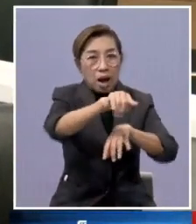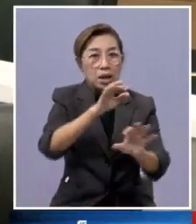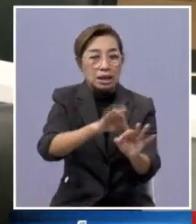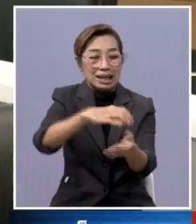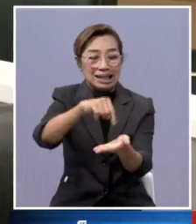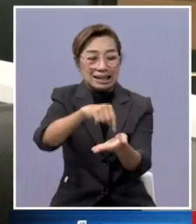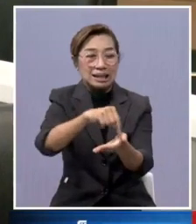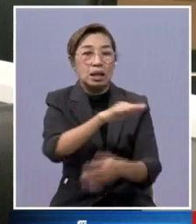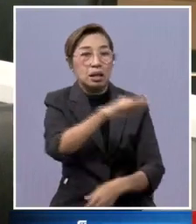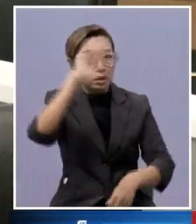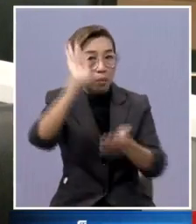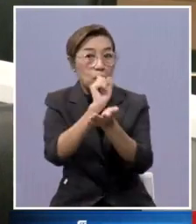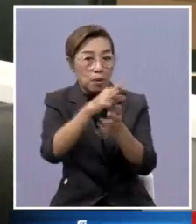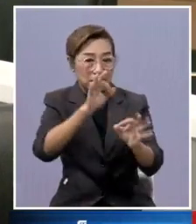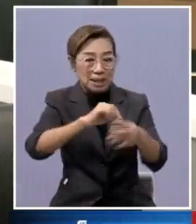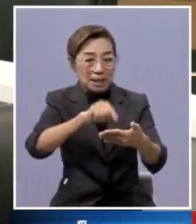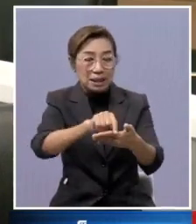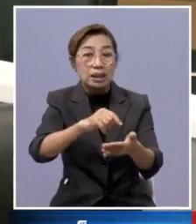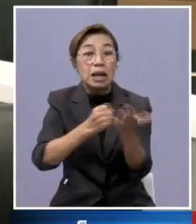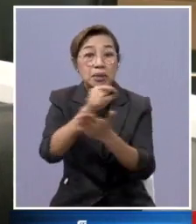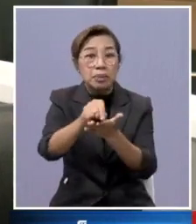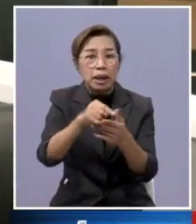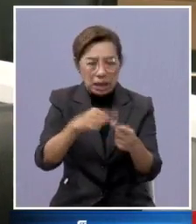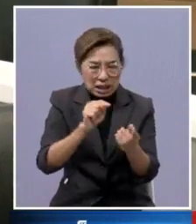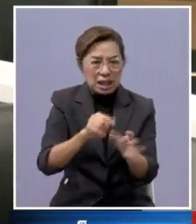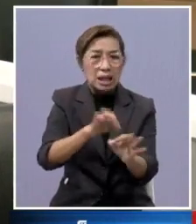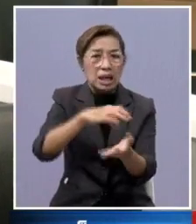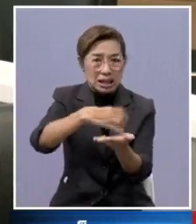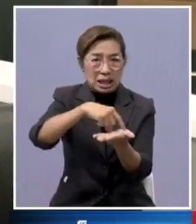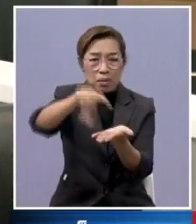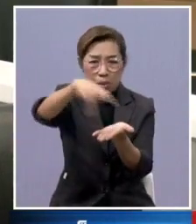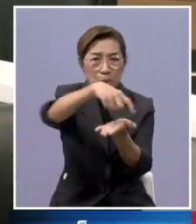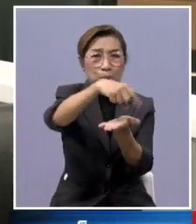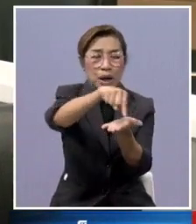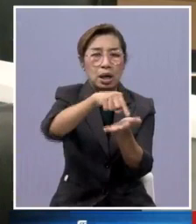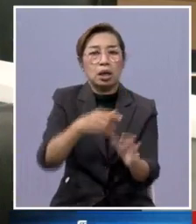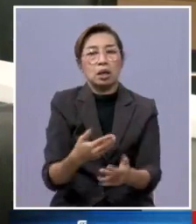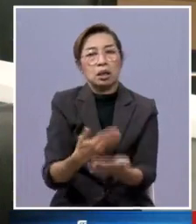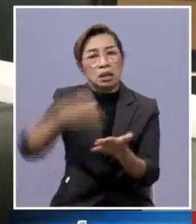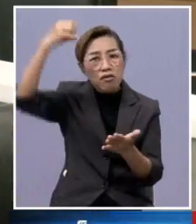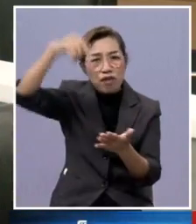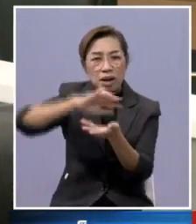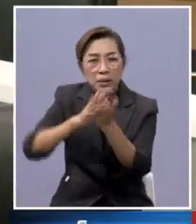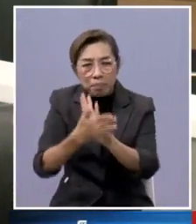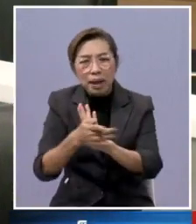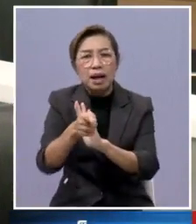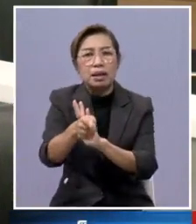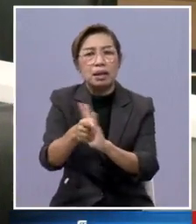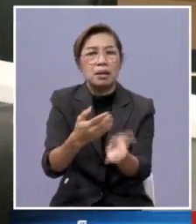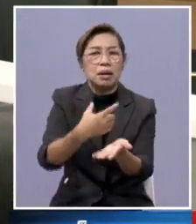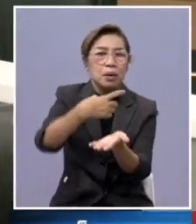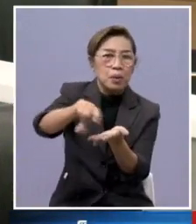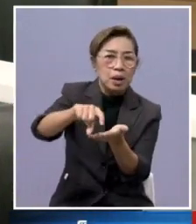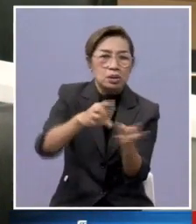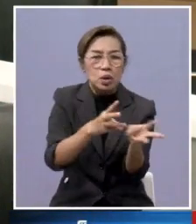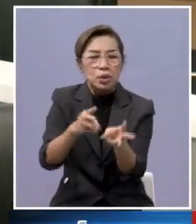ตำรวจไปกล่าวหาว่าเป็นบัญชียาเสพติดไม่มีใครจะเอาเงินค่าไฟล์ที่ถูกกฎหมายไปฟอกเงินผ่านการชำระทางการ